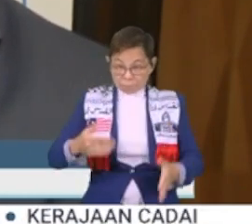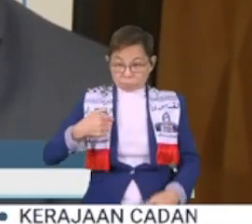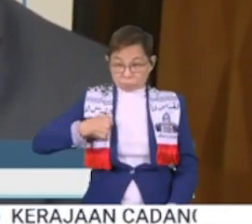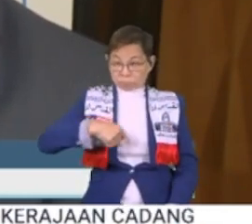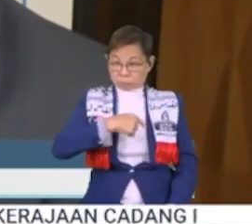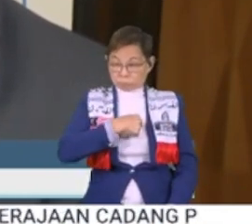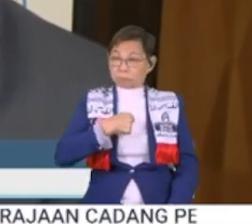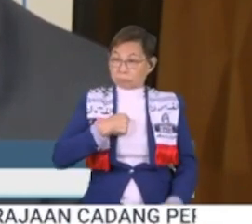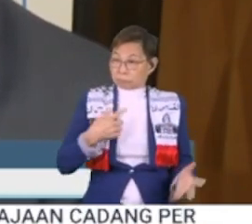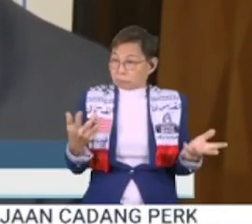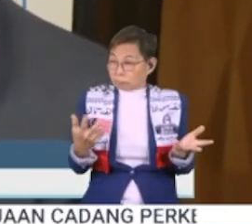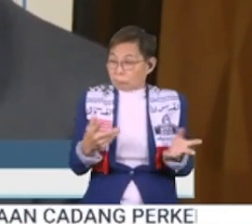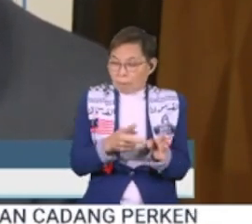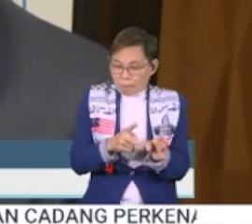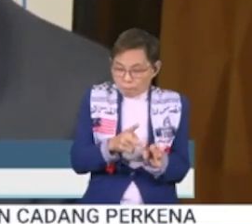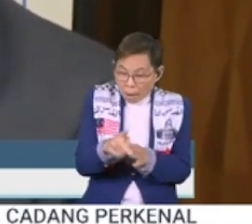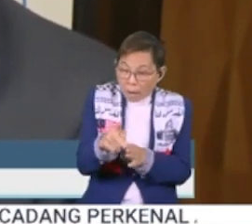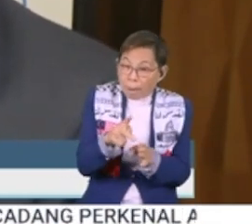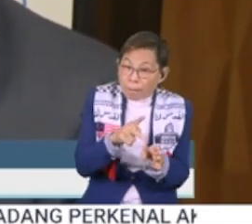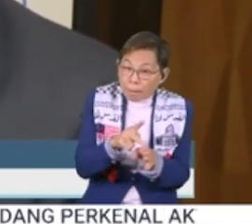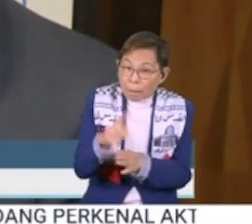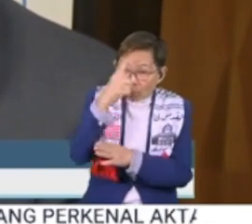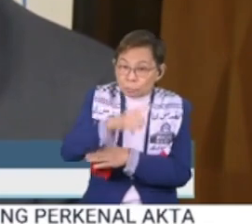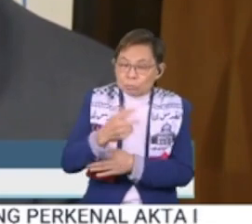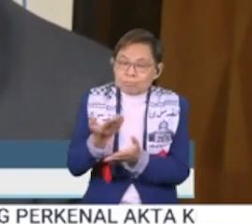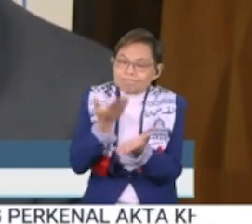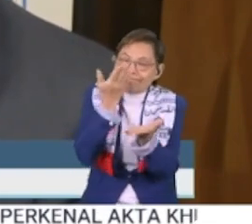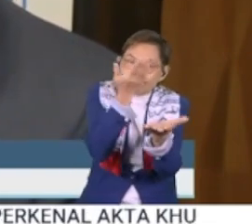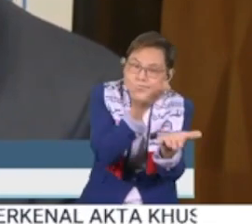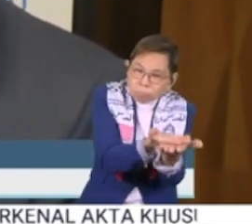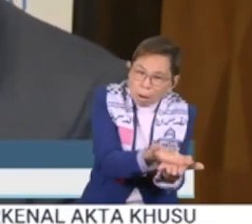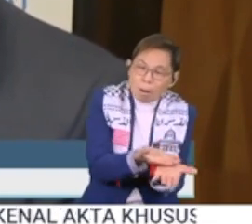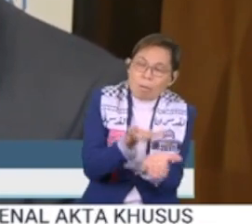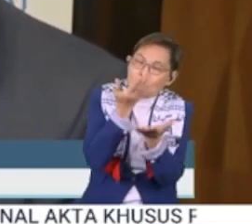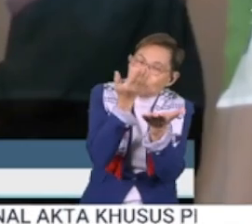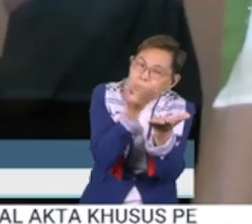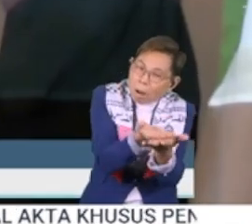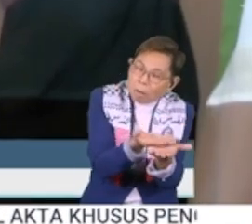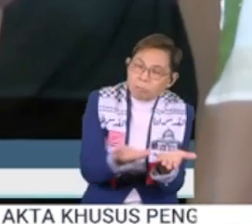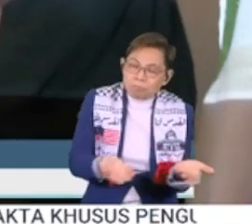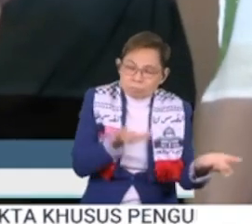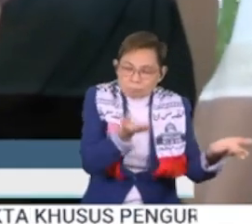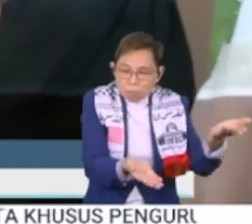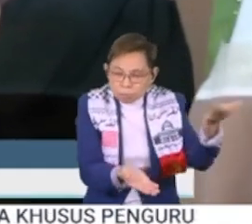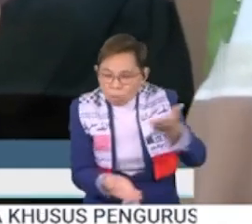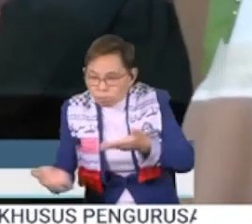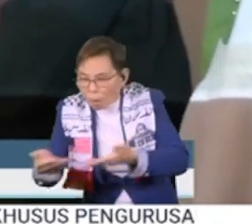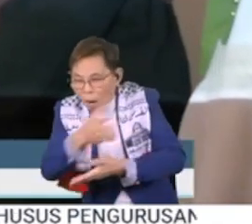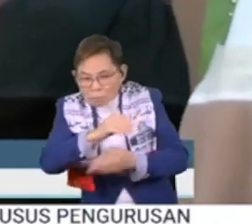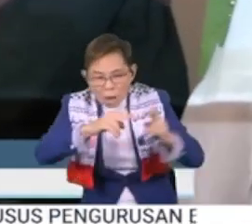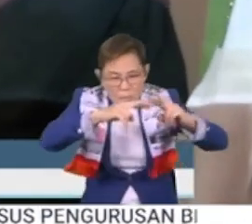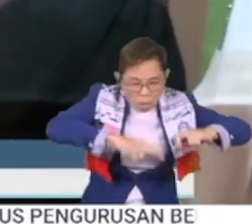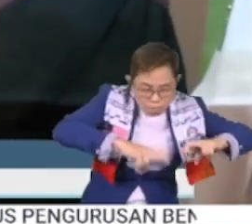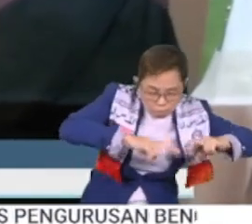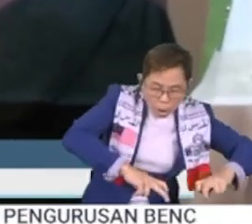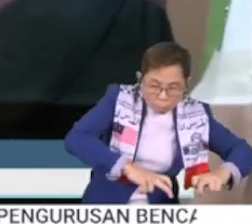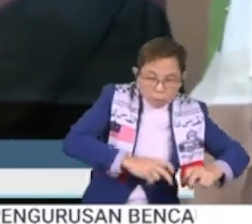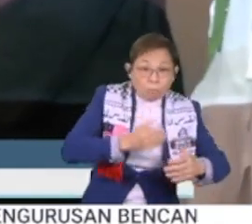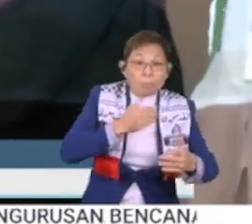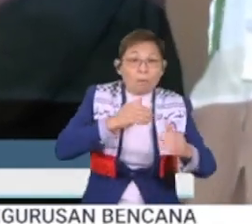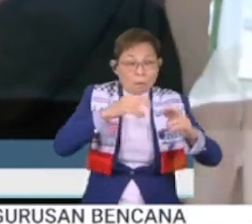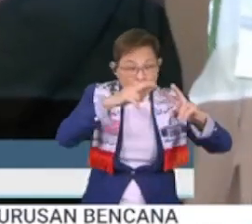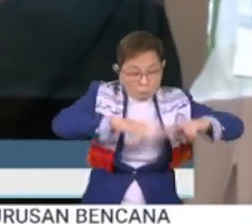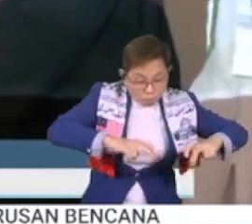ee pakar untuk memberi saranan-saranan cadangan-cadangan analisis-analisis yang konkret